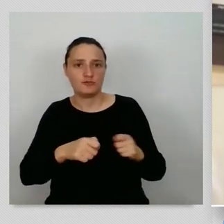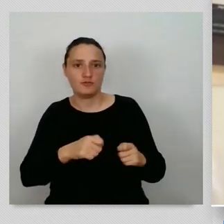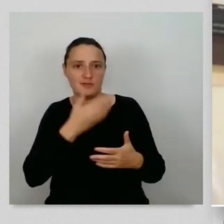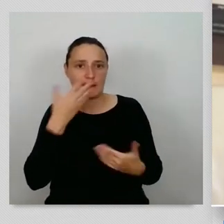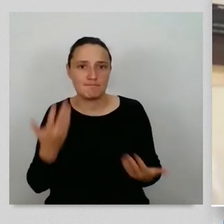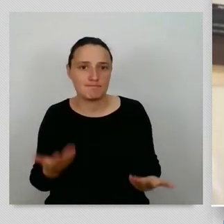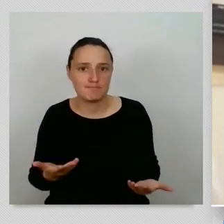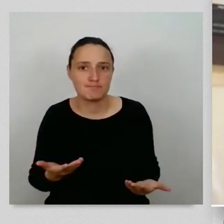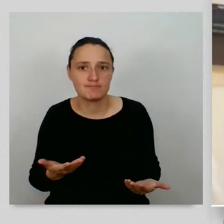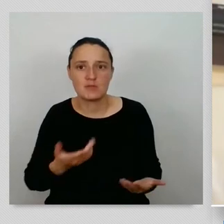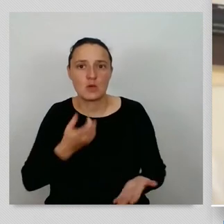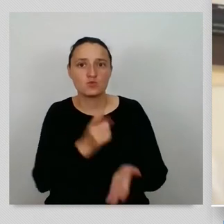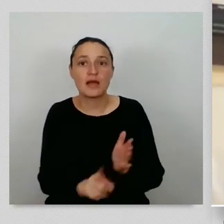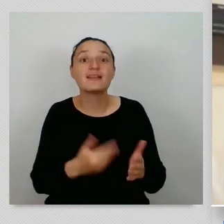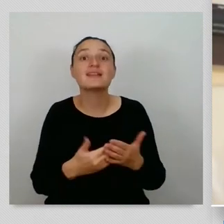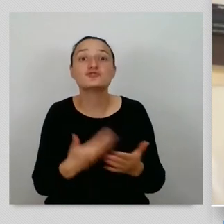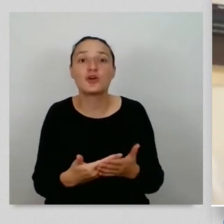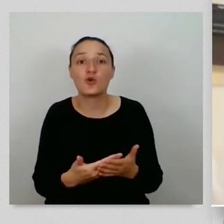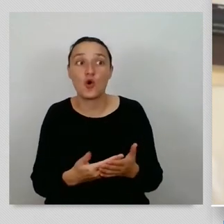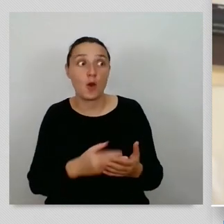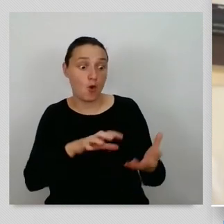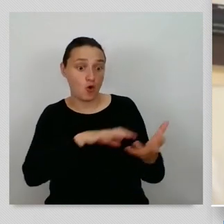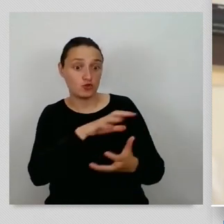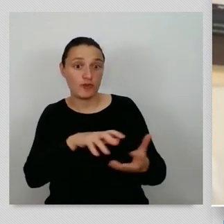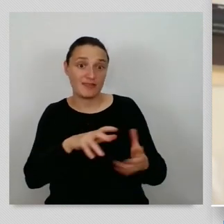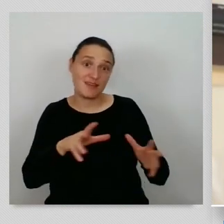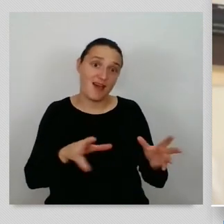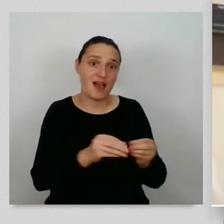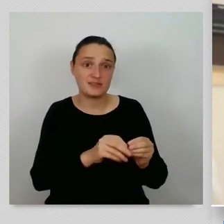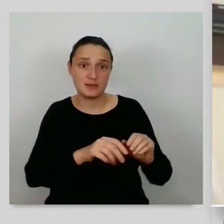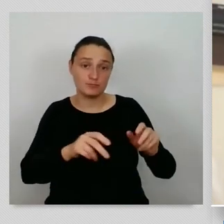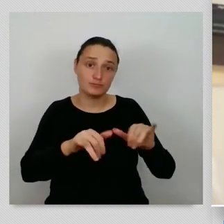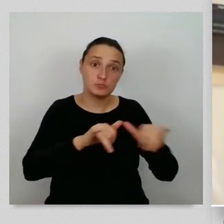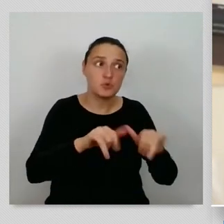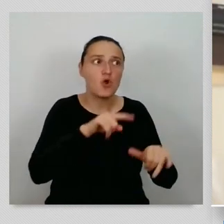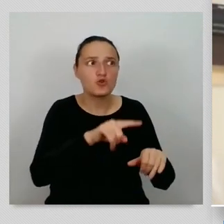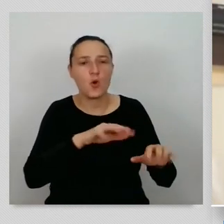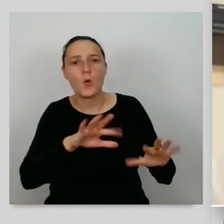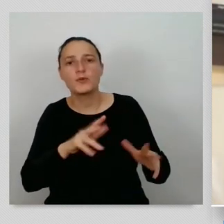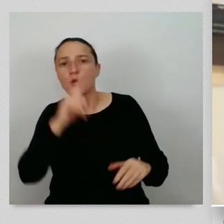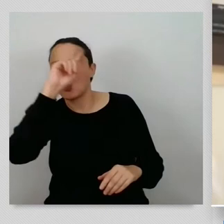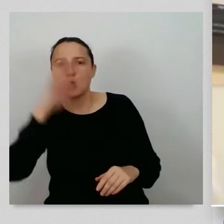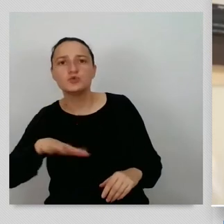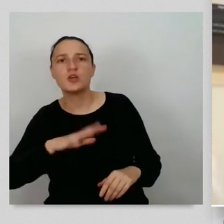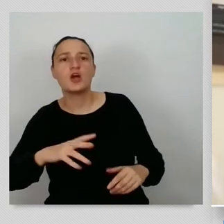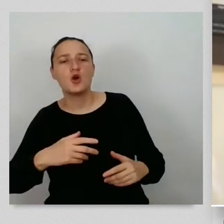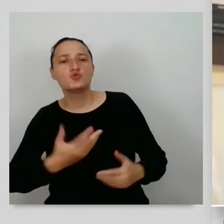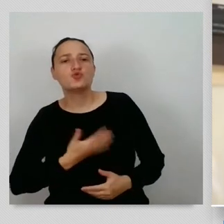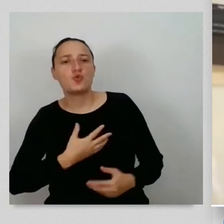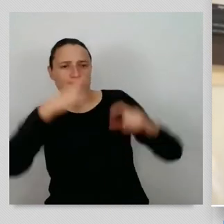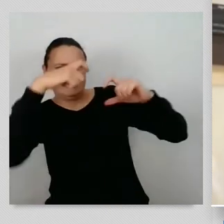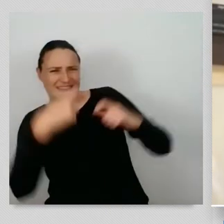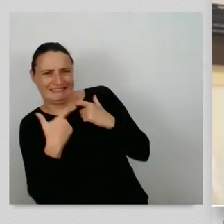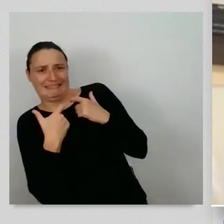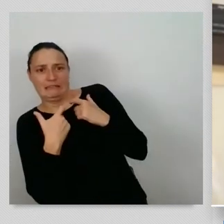jest postrzegana jako opresja, jako zniewolenie i jednocześnie jest ucieczka